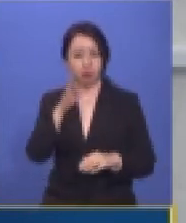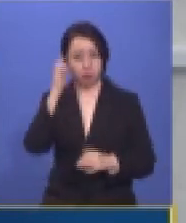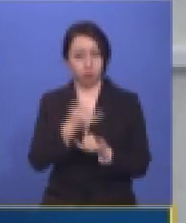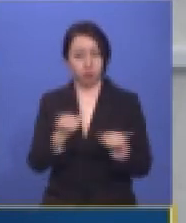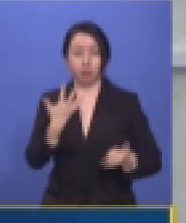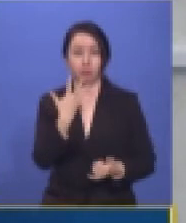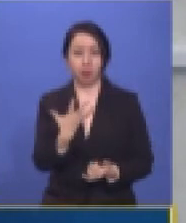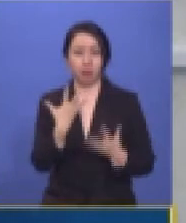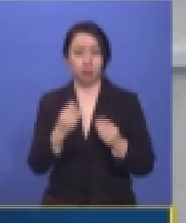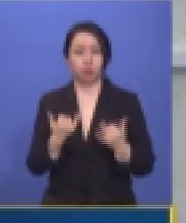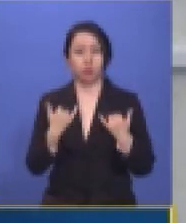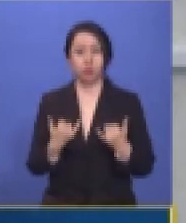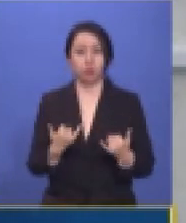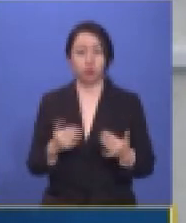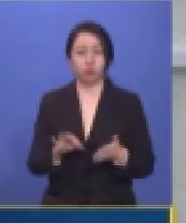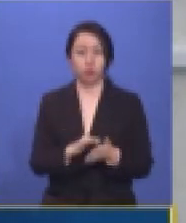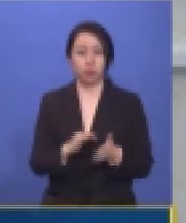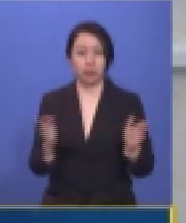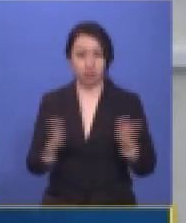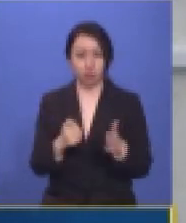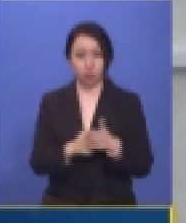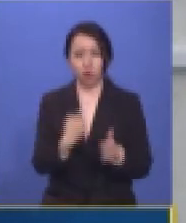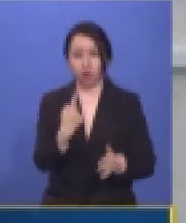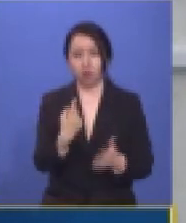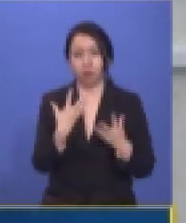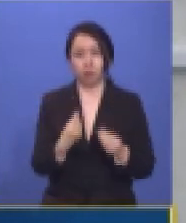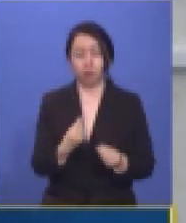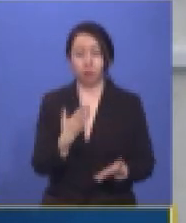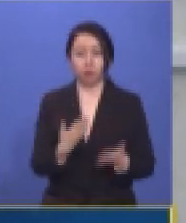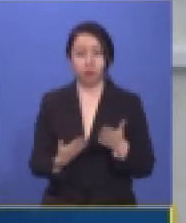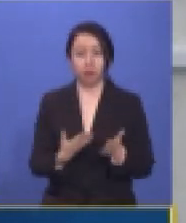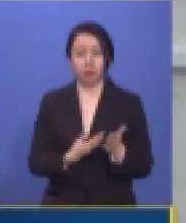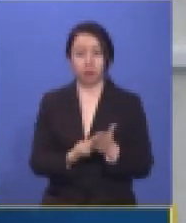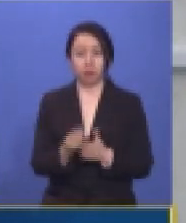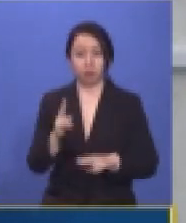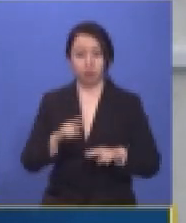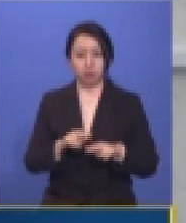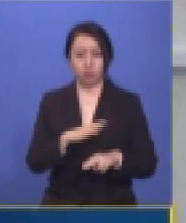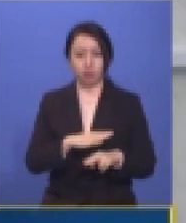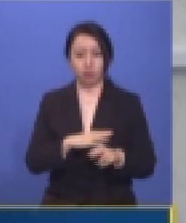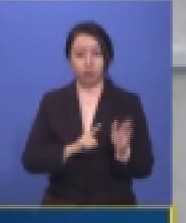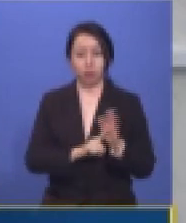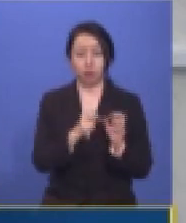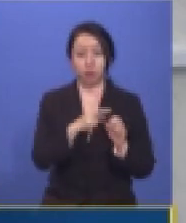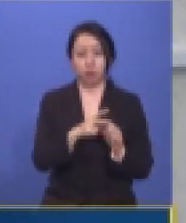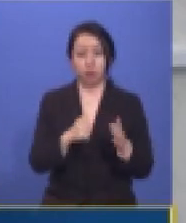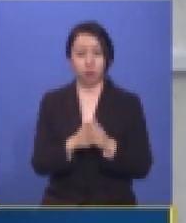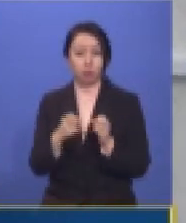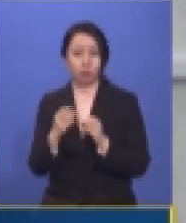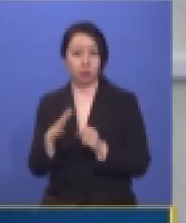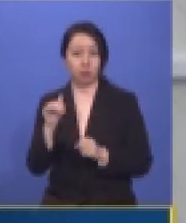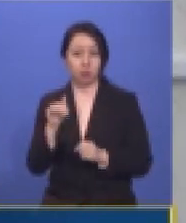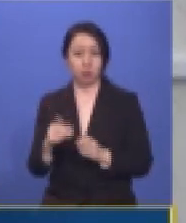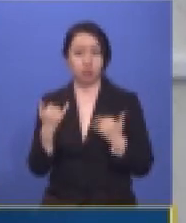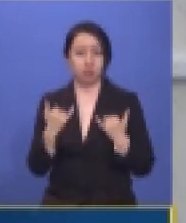5 дней, то сокращено до 1 дня. Ранее сумма за техпаспорта была от 12 до 15 тысяч, а на